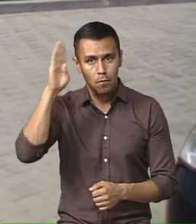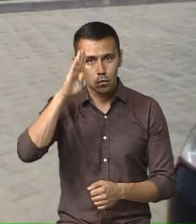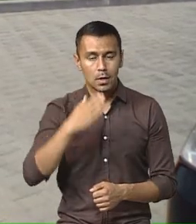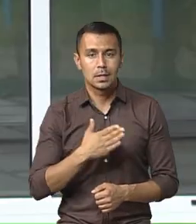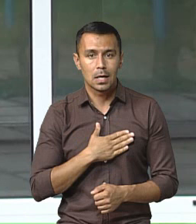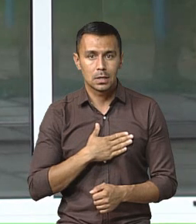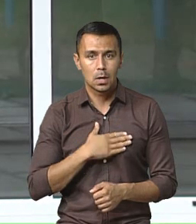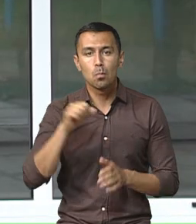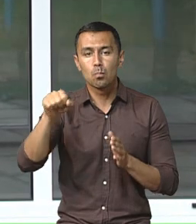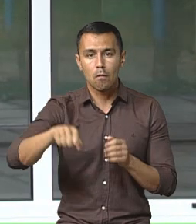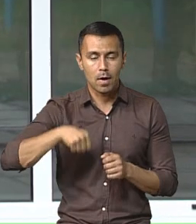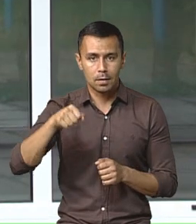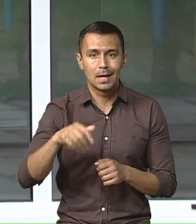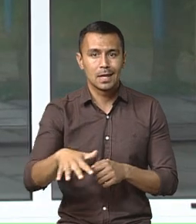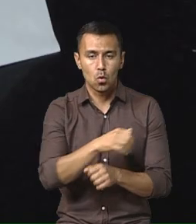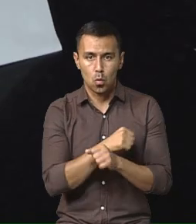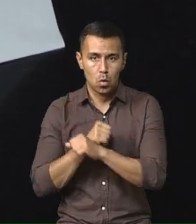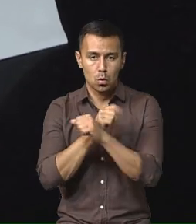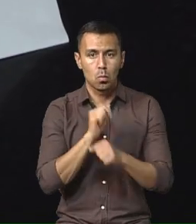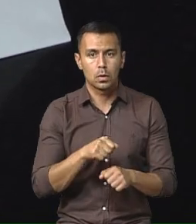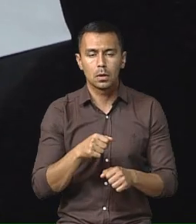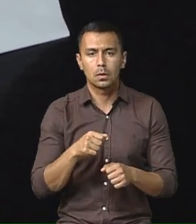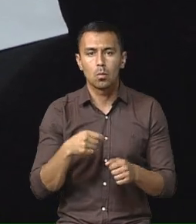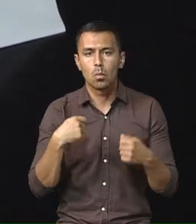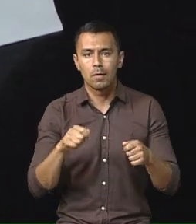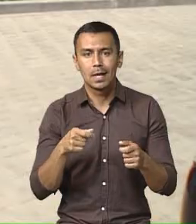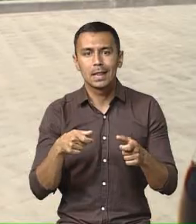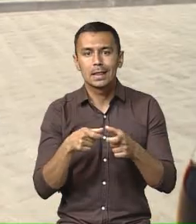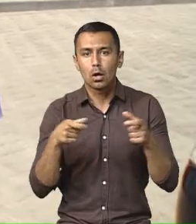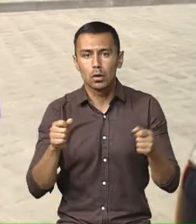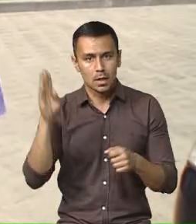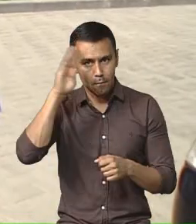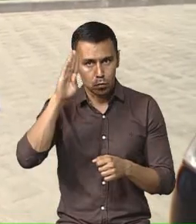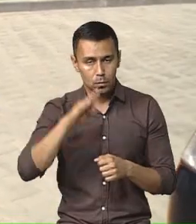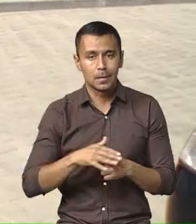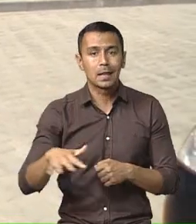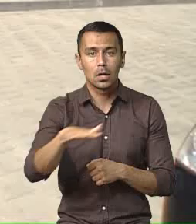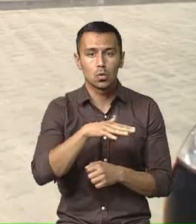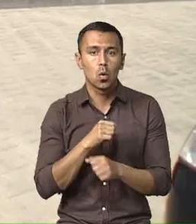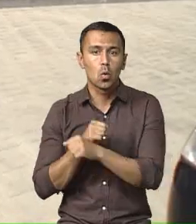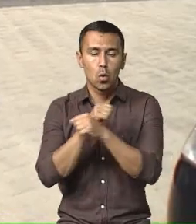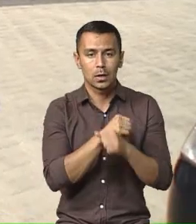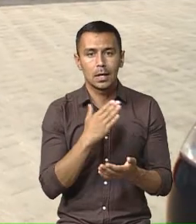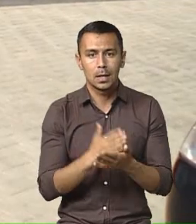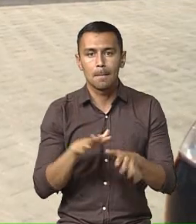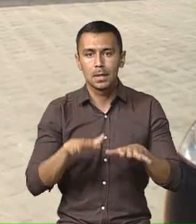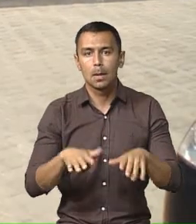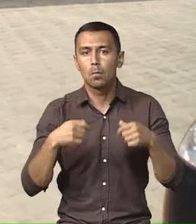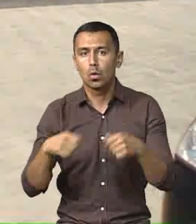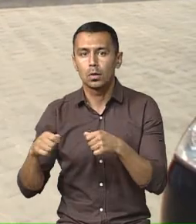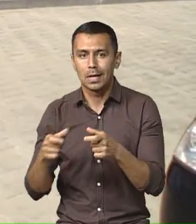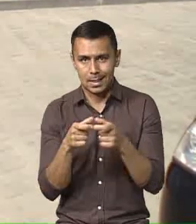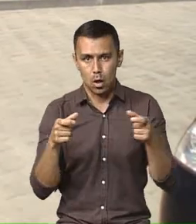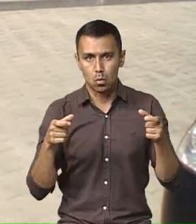нашого бювета. На території курорту можна придбати талони на воду, розповідає Валерій Калмиков. На території курорту є точки продажі